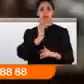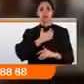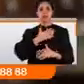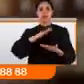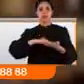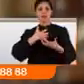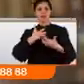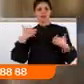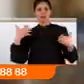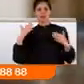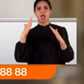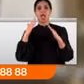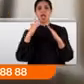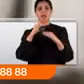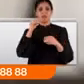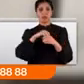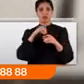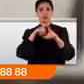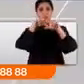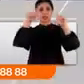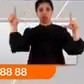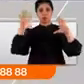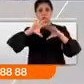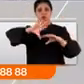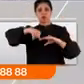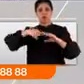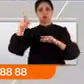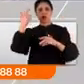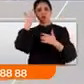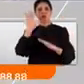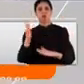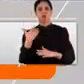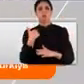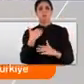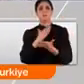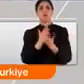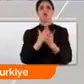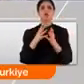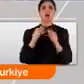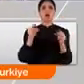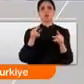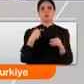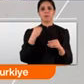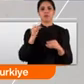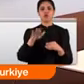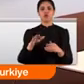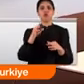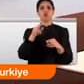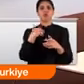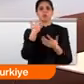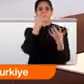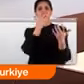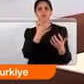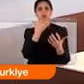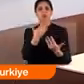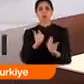Evindeki eserler çalınınca hayatının şokunu yaşadı. Vücudumdan bir parça koparıldı diyebilirim. Ben onları çocuğum gibi seyrederdim. Turgut